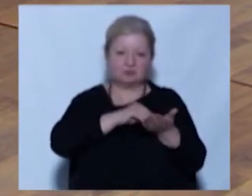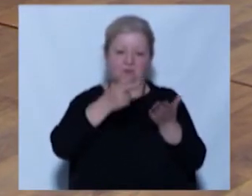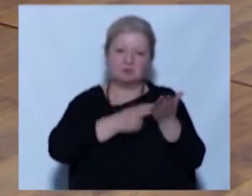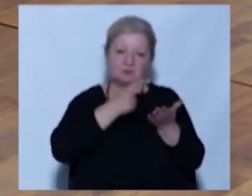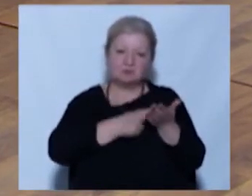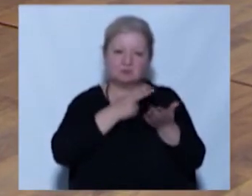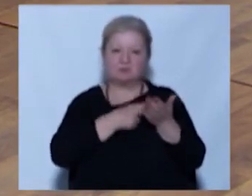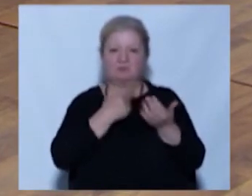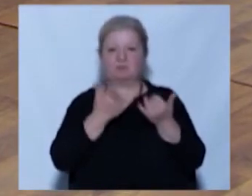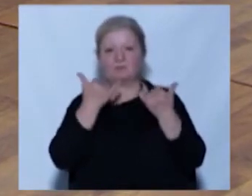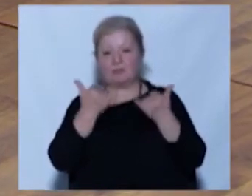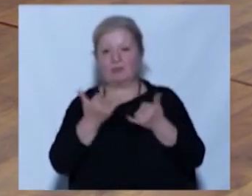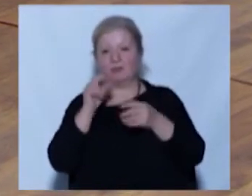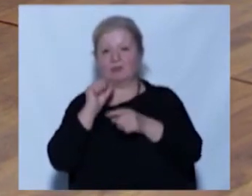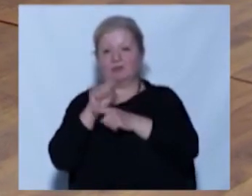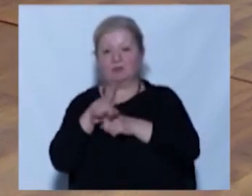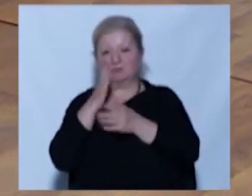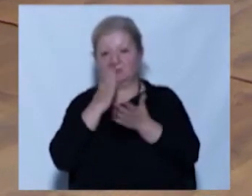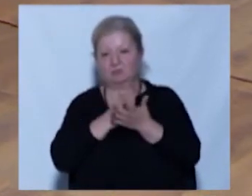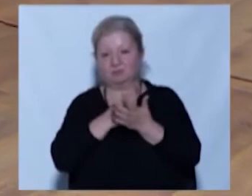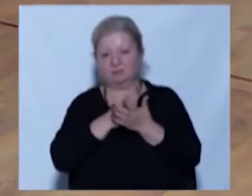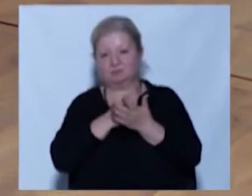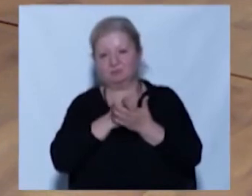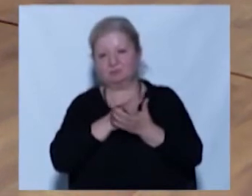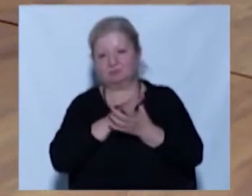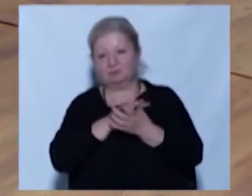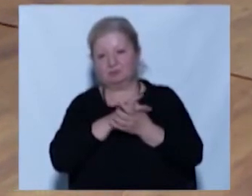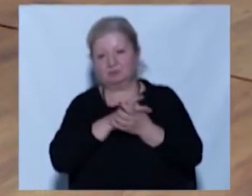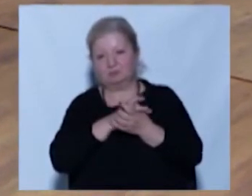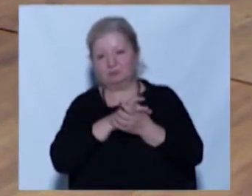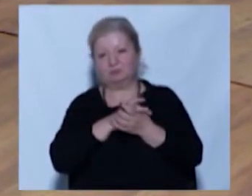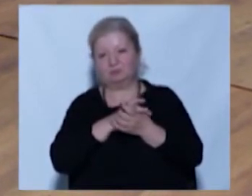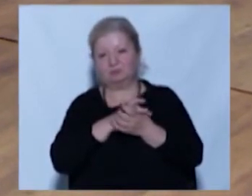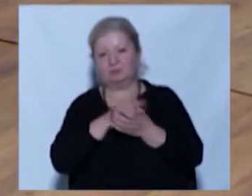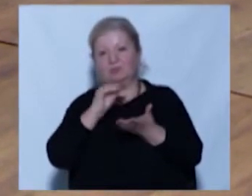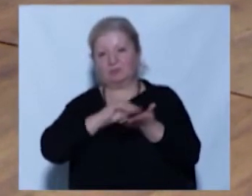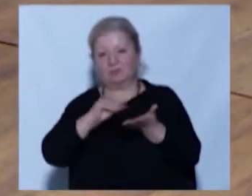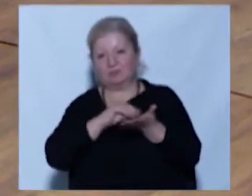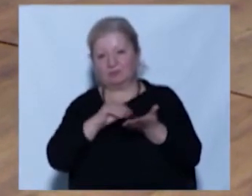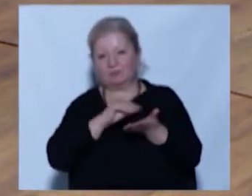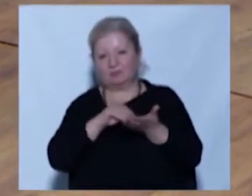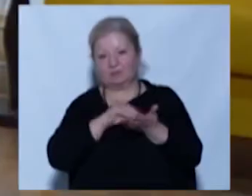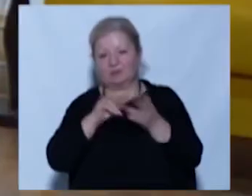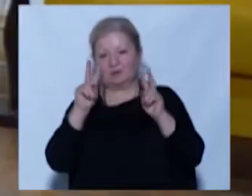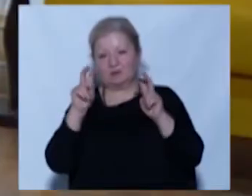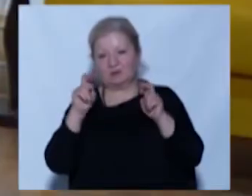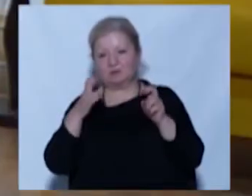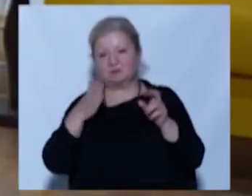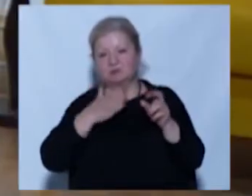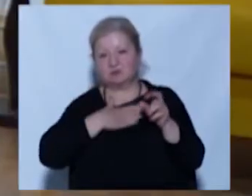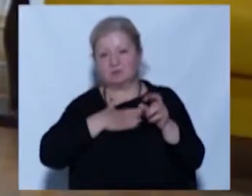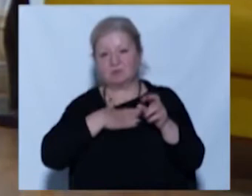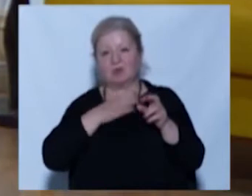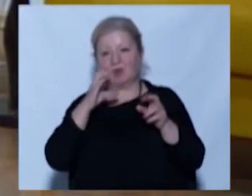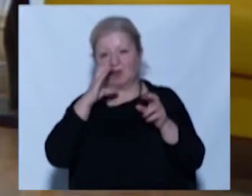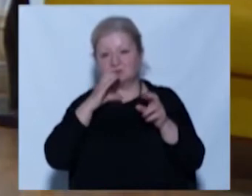და ისტორიულ წყარობებს. ასეთი დავალება გვაქვს სახელმძღვანელოში მოტანილი, რომ დაწერე